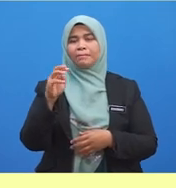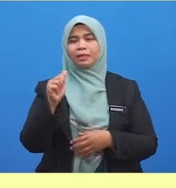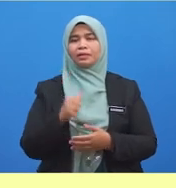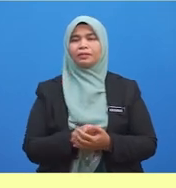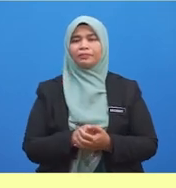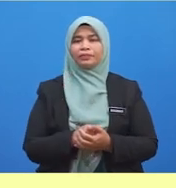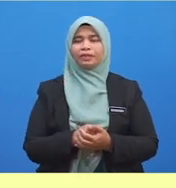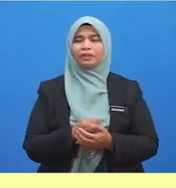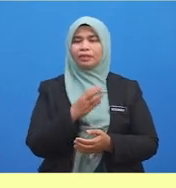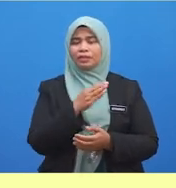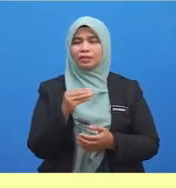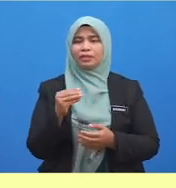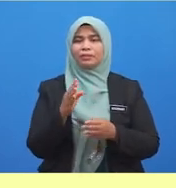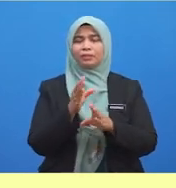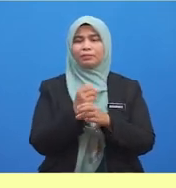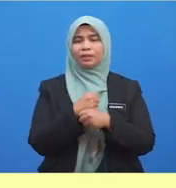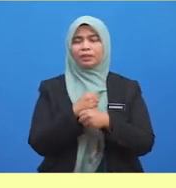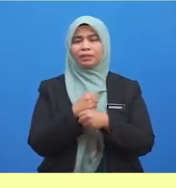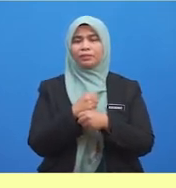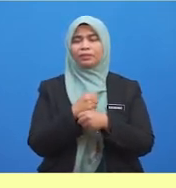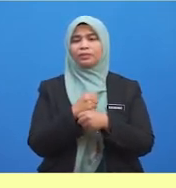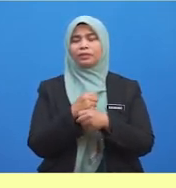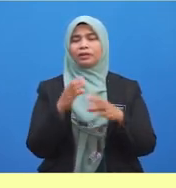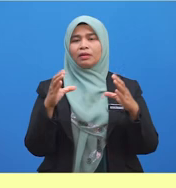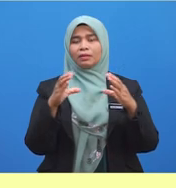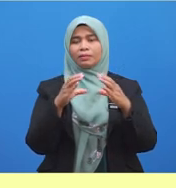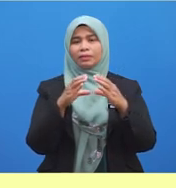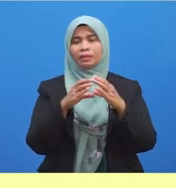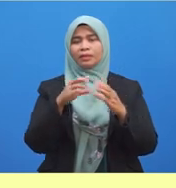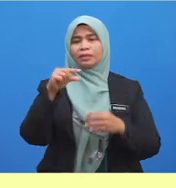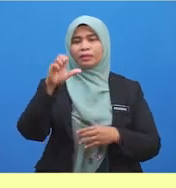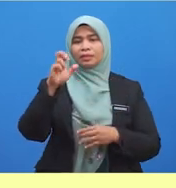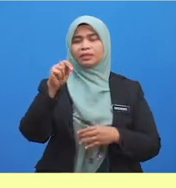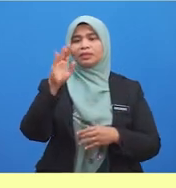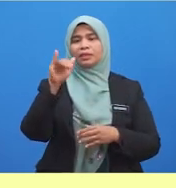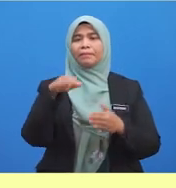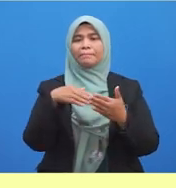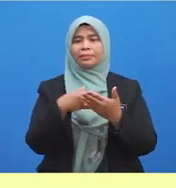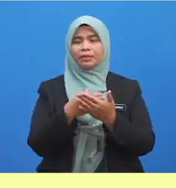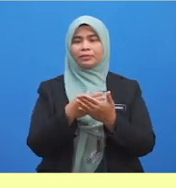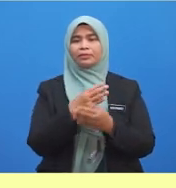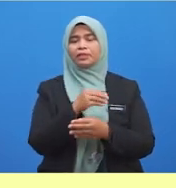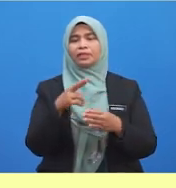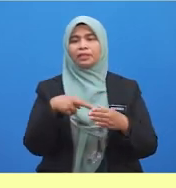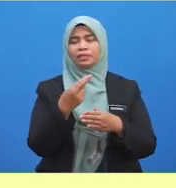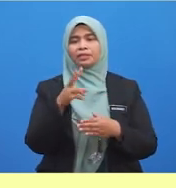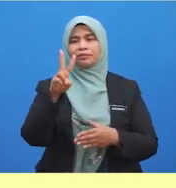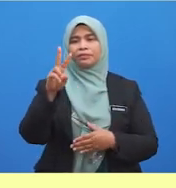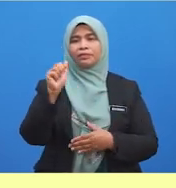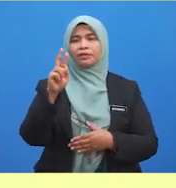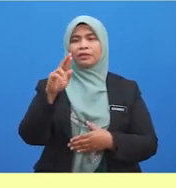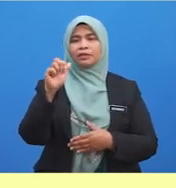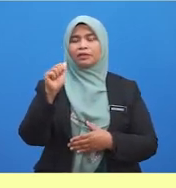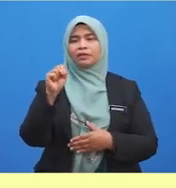Pindah silang membentuk kombinasi gen yang baru dan menghasilkan variasi dalam